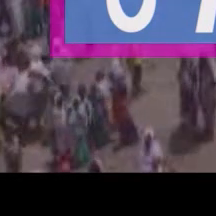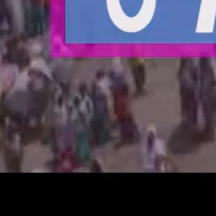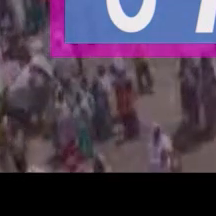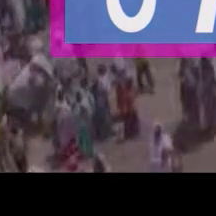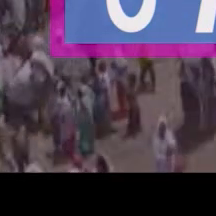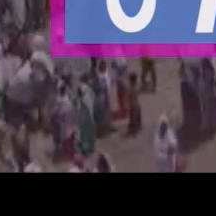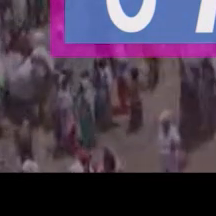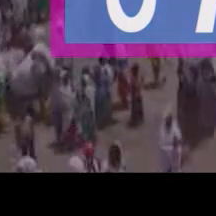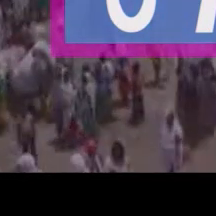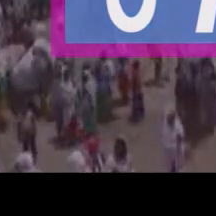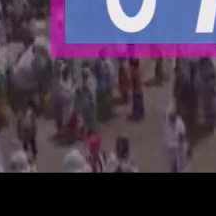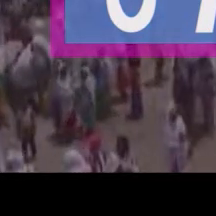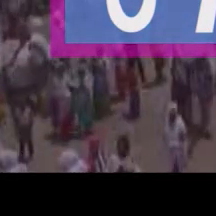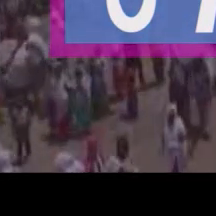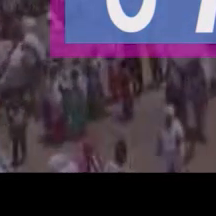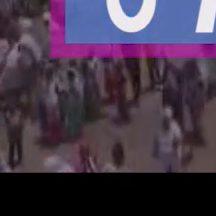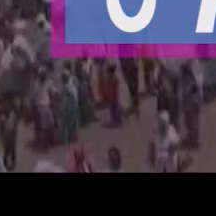0944718283 ወይንም